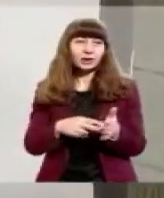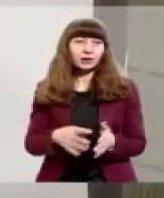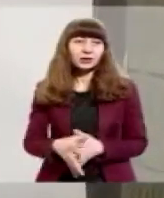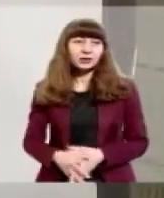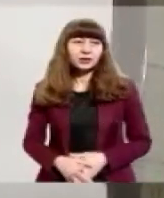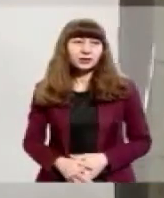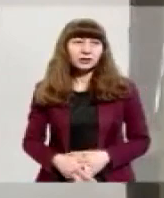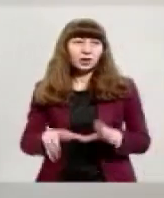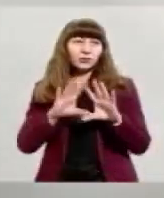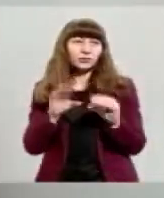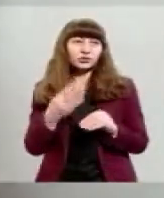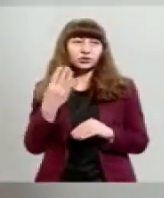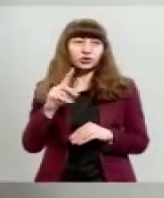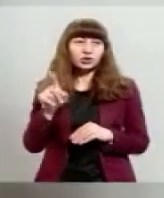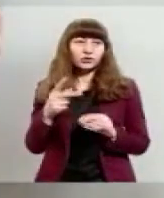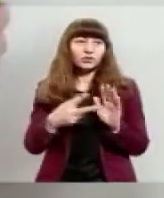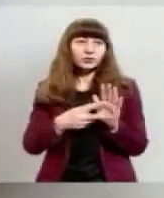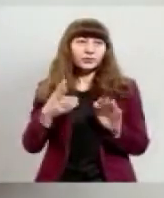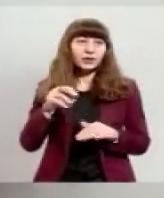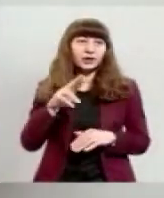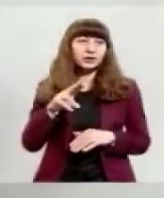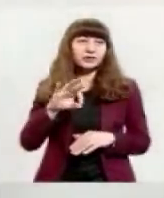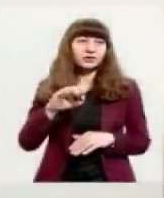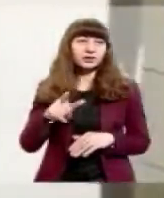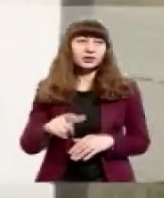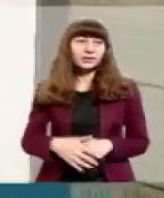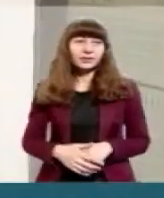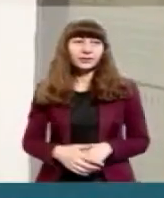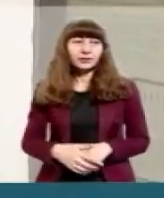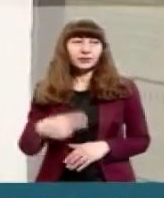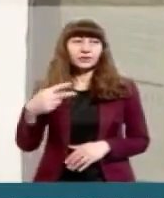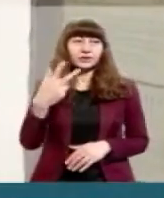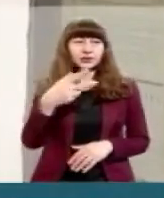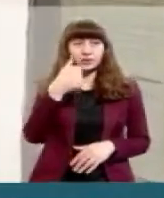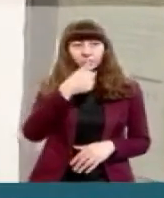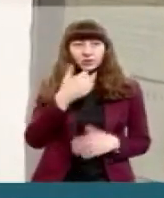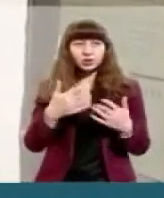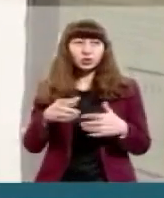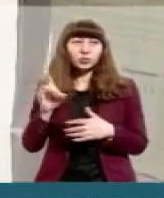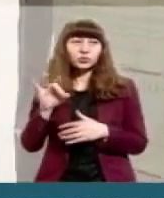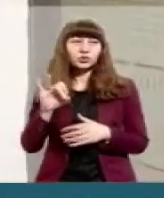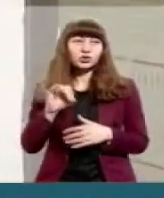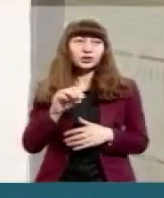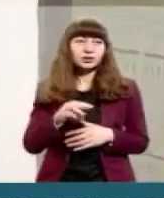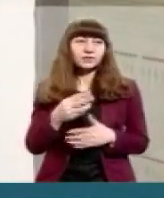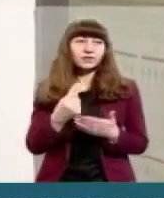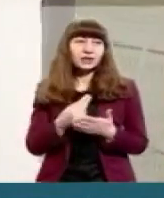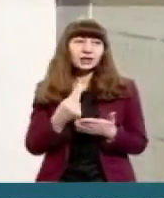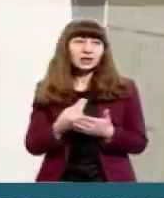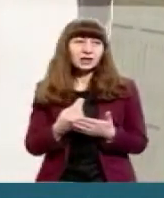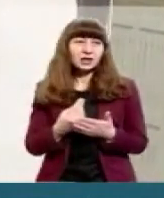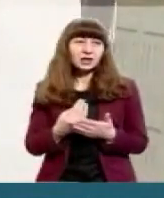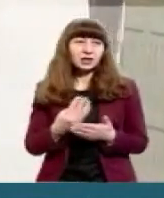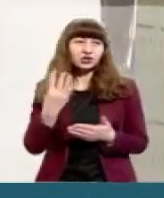экспертизу, на сумму 4,8 миллиарда. 4,8 миллиарда, из них в 2023 году за счет бюджетного финансирования реализуется